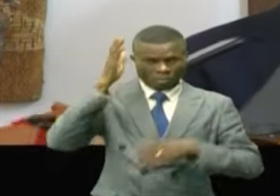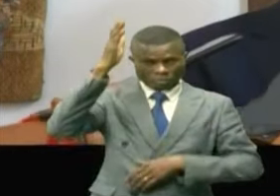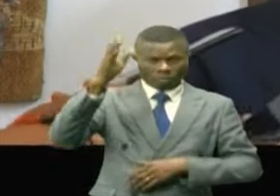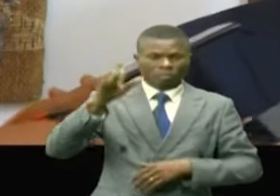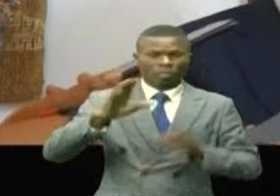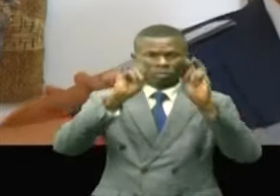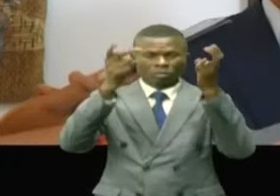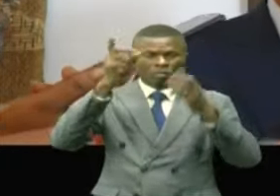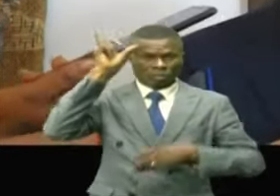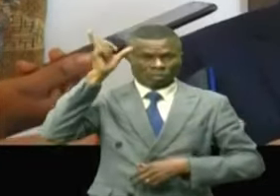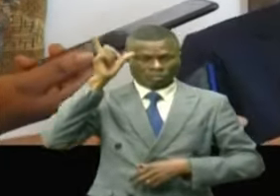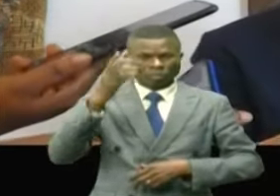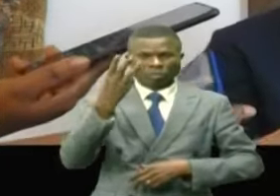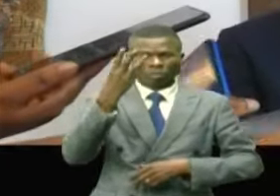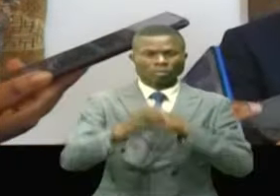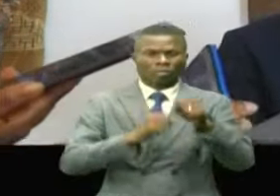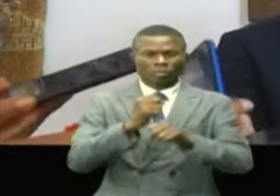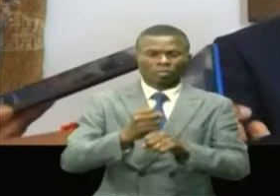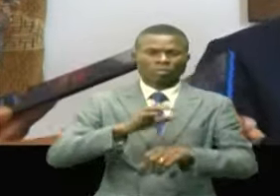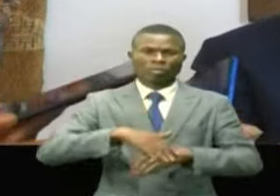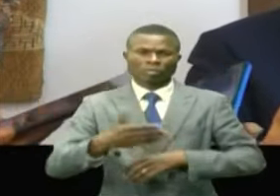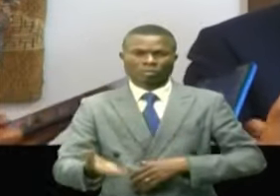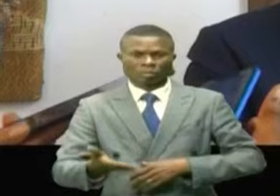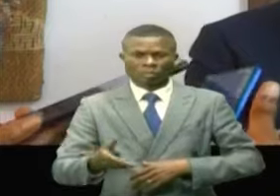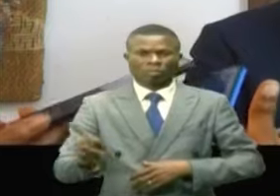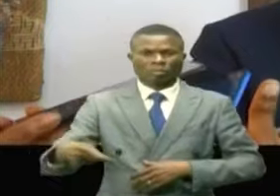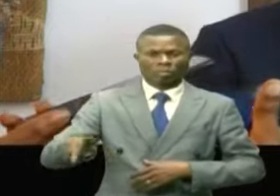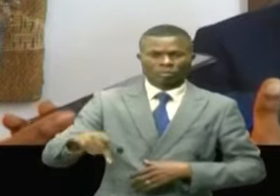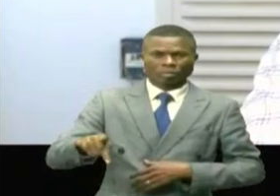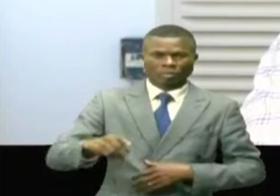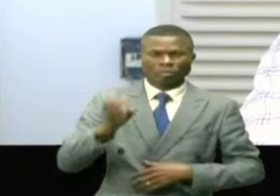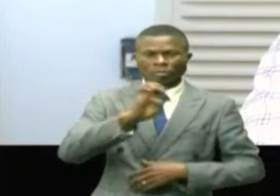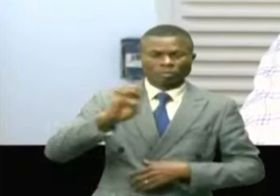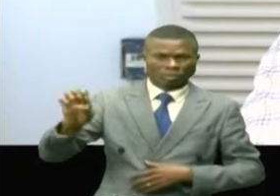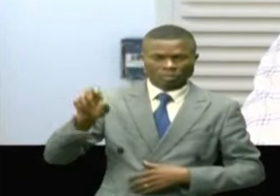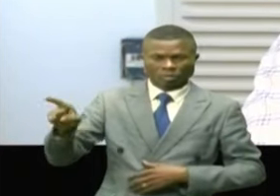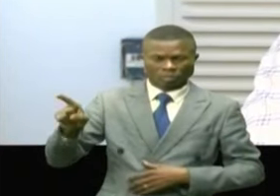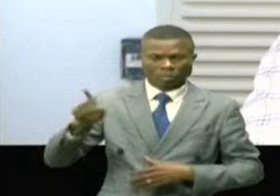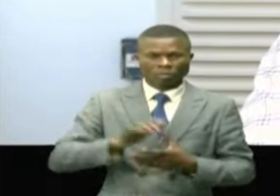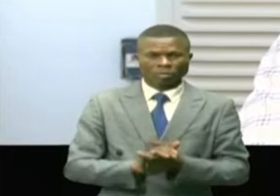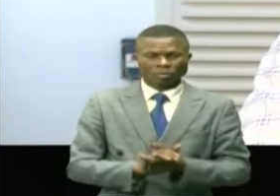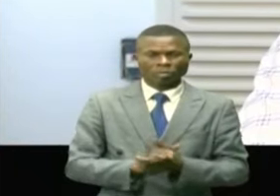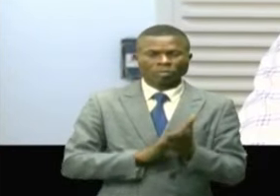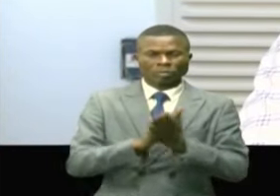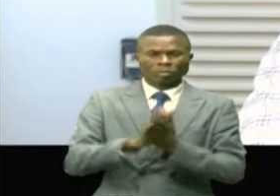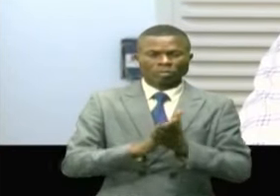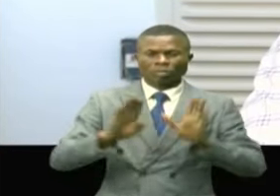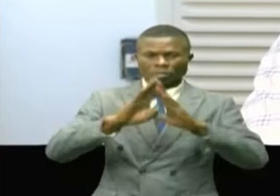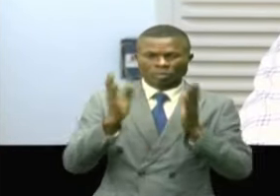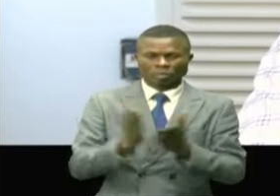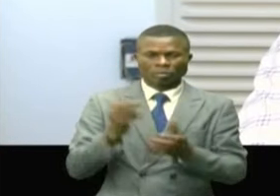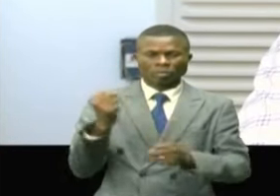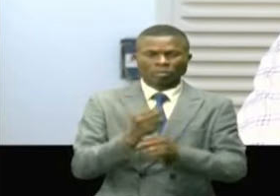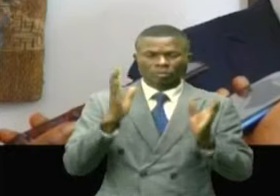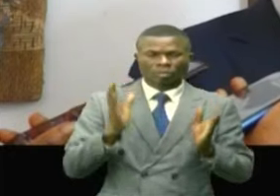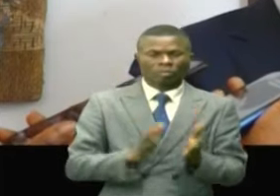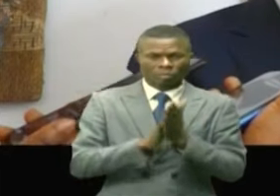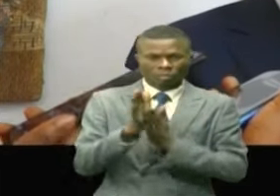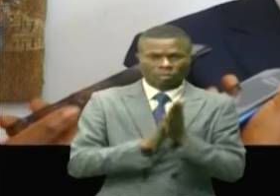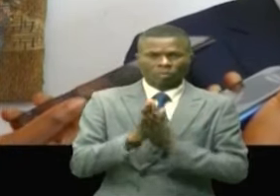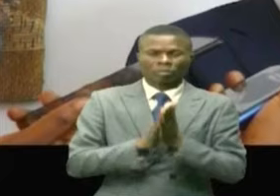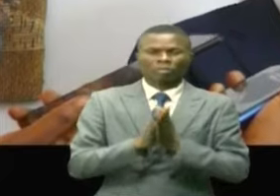l'ubumbashi et puis dans 3 ans ce sera dans les provinces de de l'est donc ça s'adresse à vraiment un tout opérateur qui souhaite